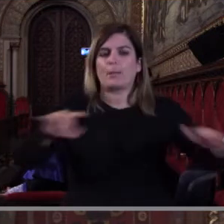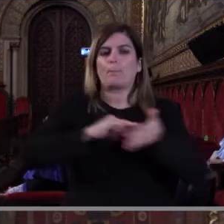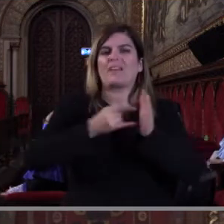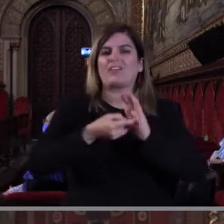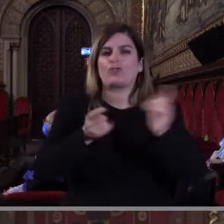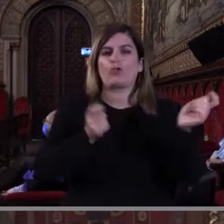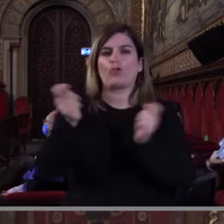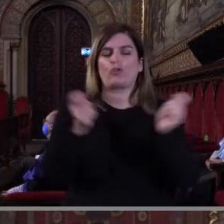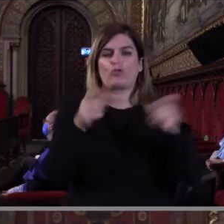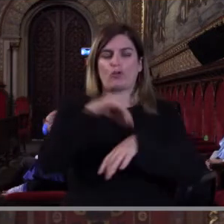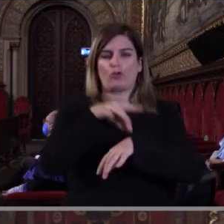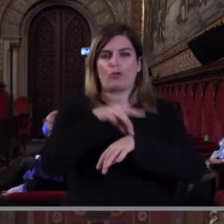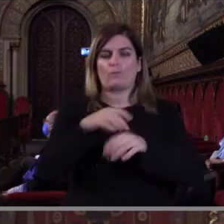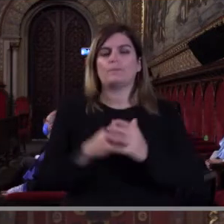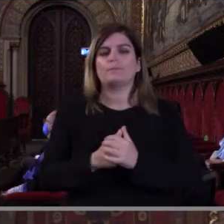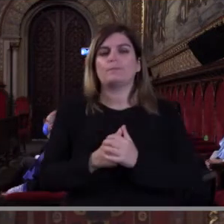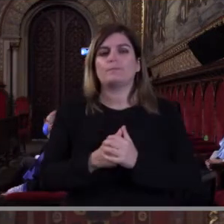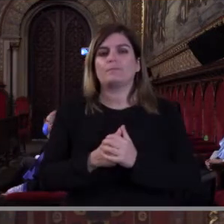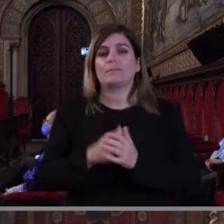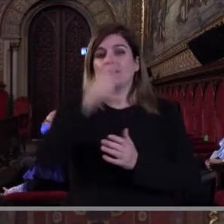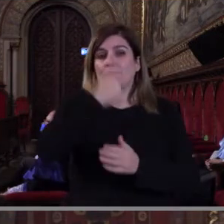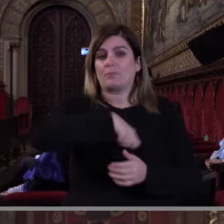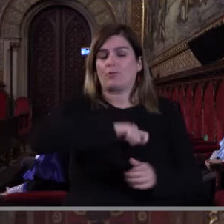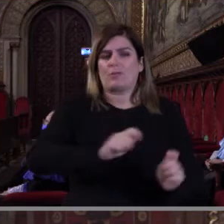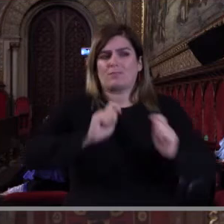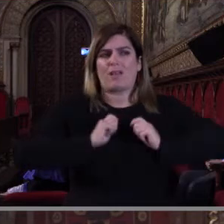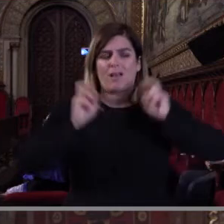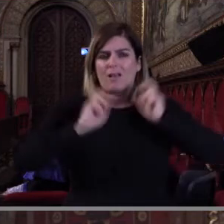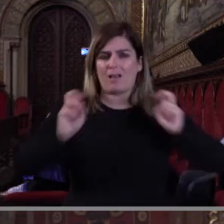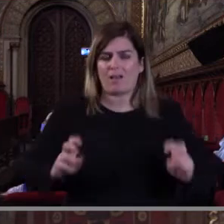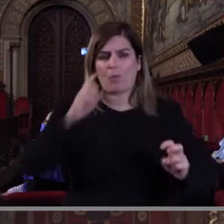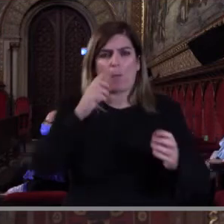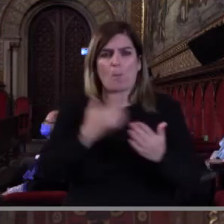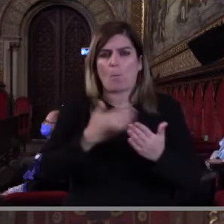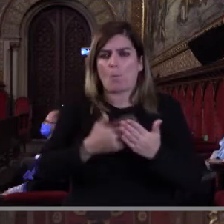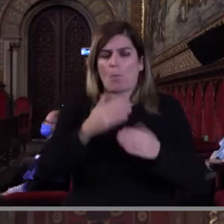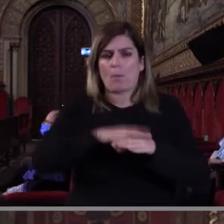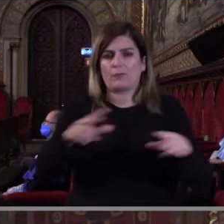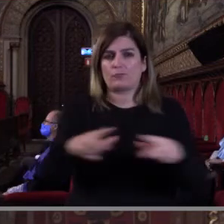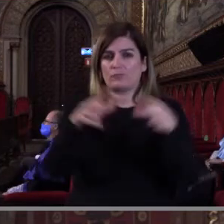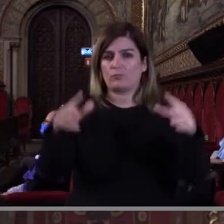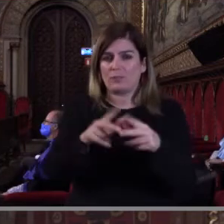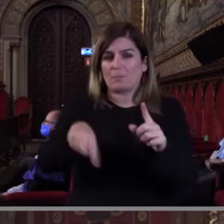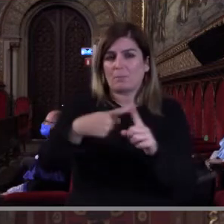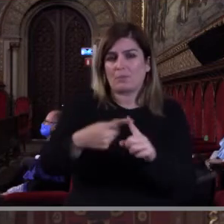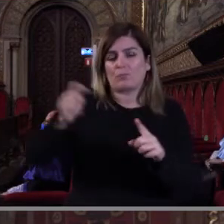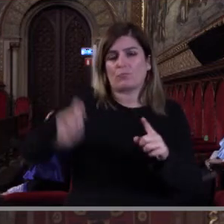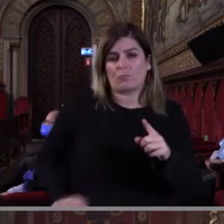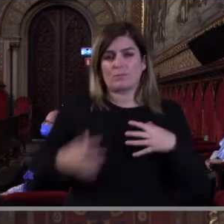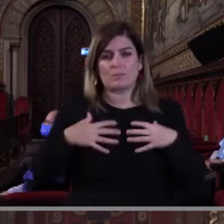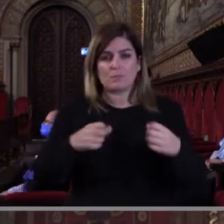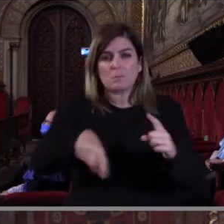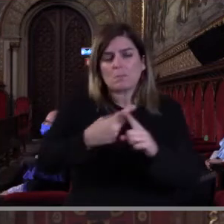control d'epidèmies. Va suposar un gran estrès i una dura prova per a tots els ciutadans, per als professionals sanitaris i